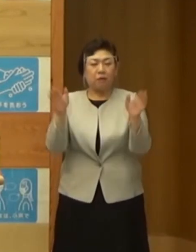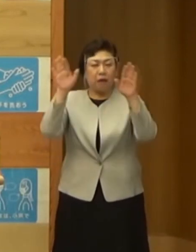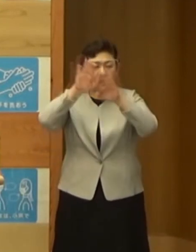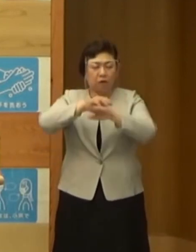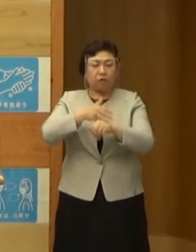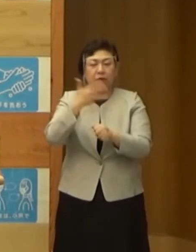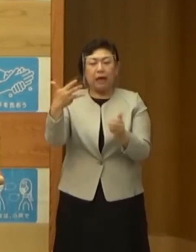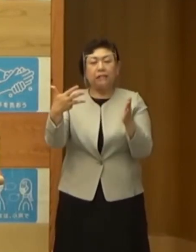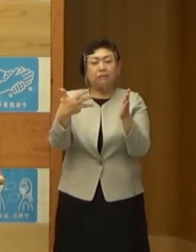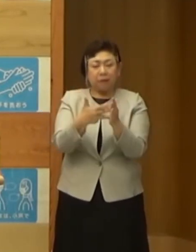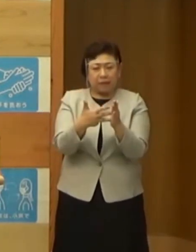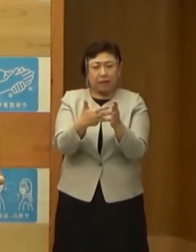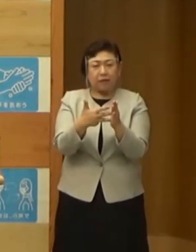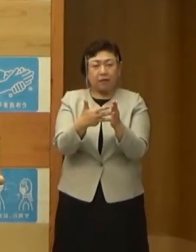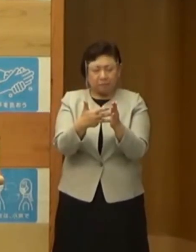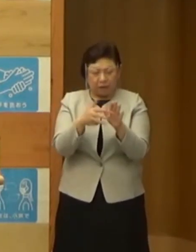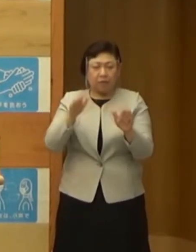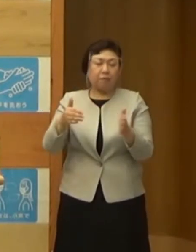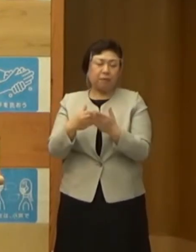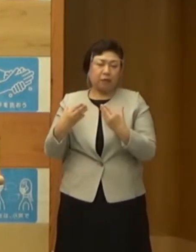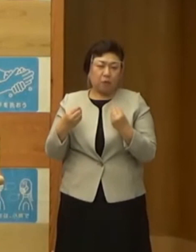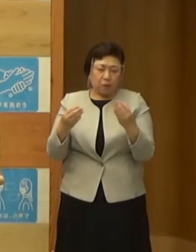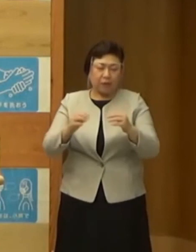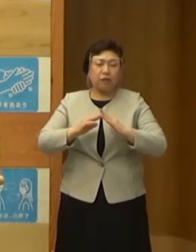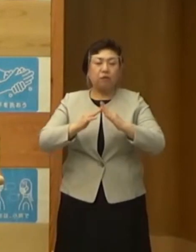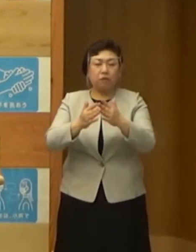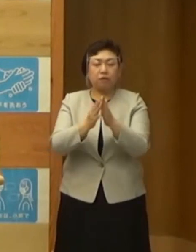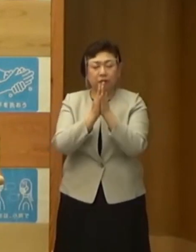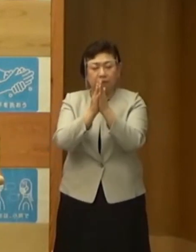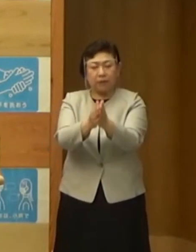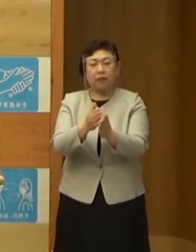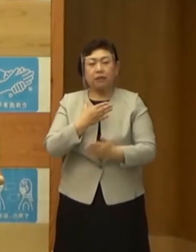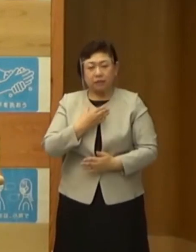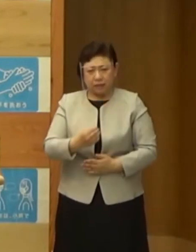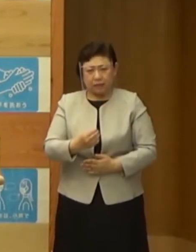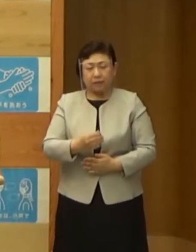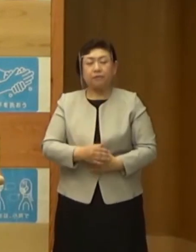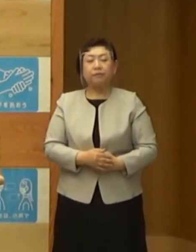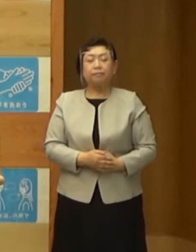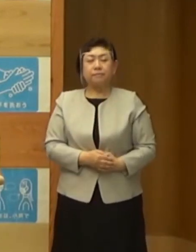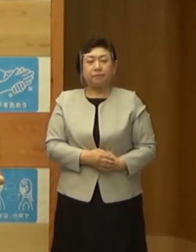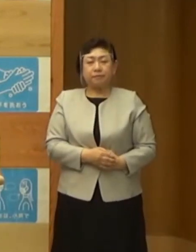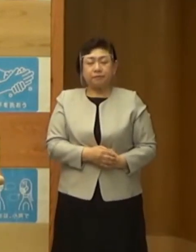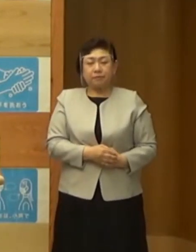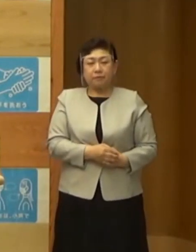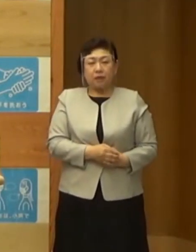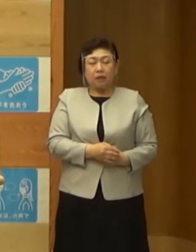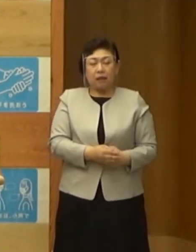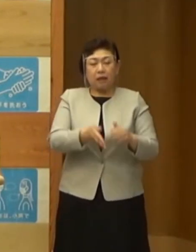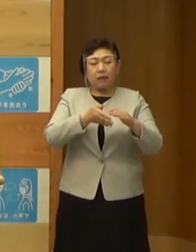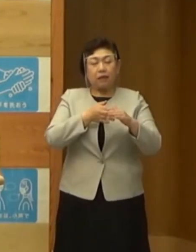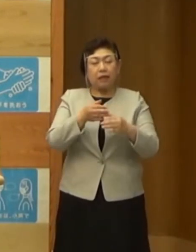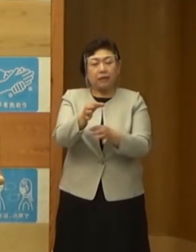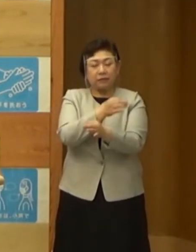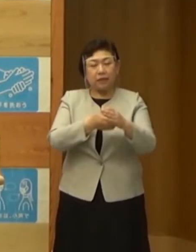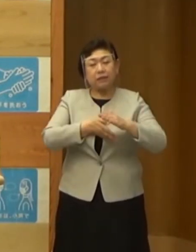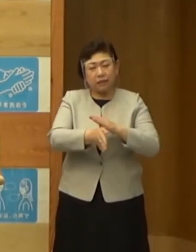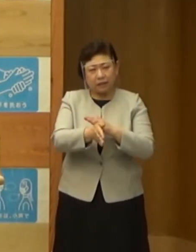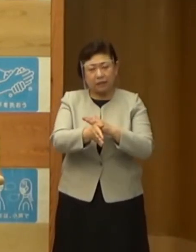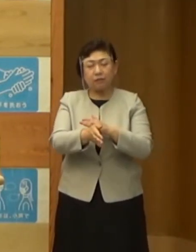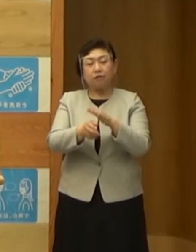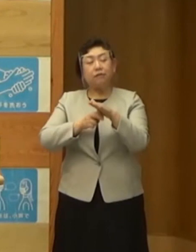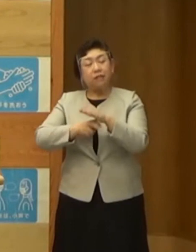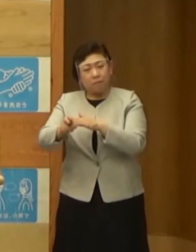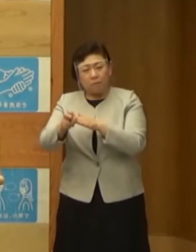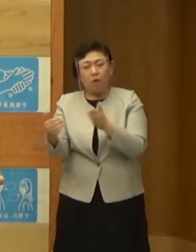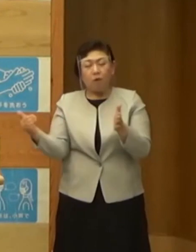時までとすることも継続して取り組んでいただくようお願いいたします。市営地下鉄や市電についても引き続